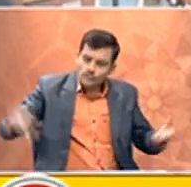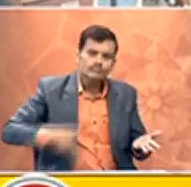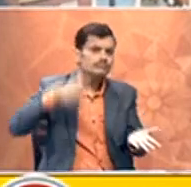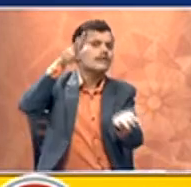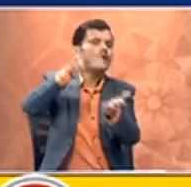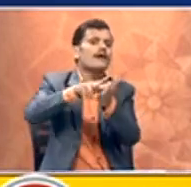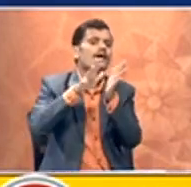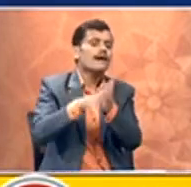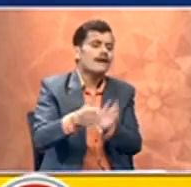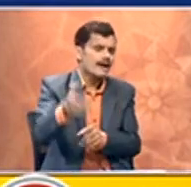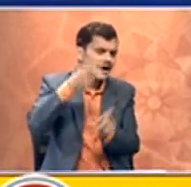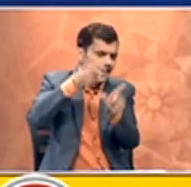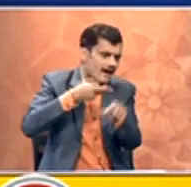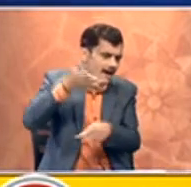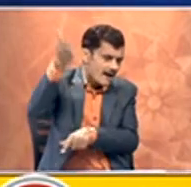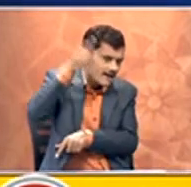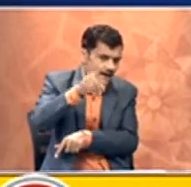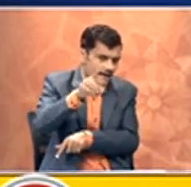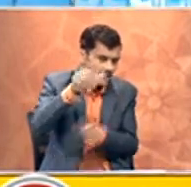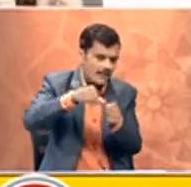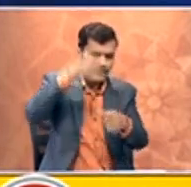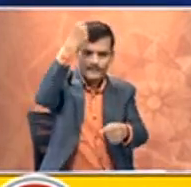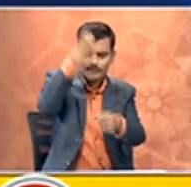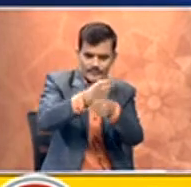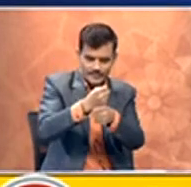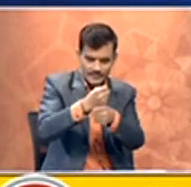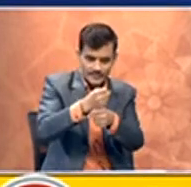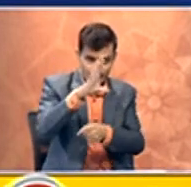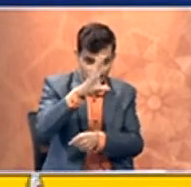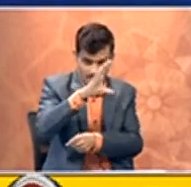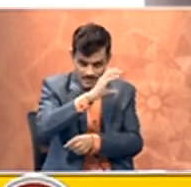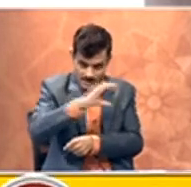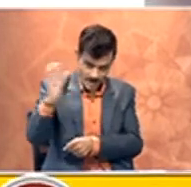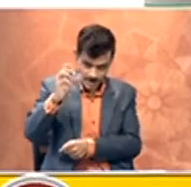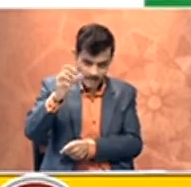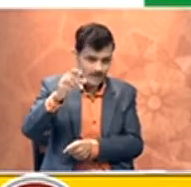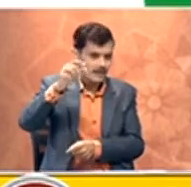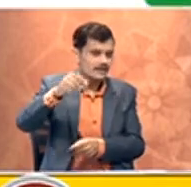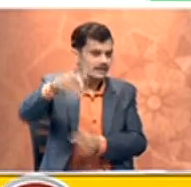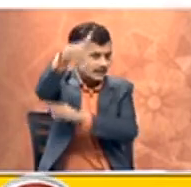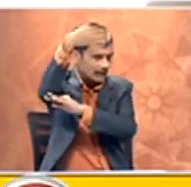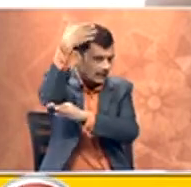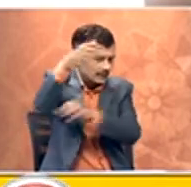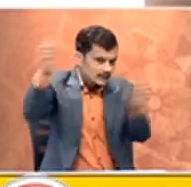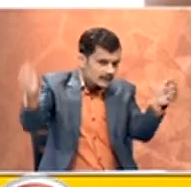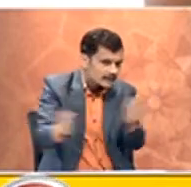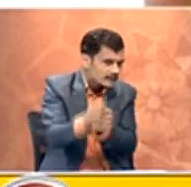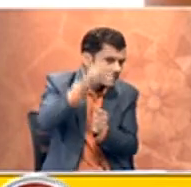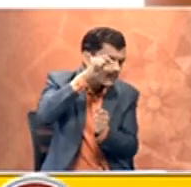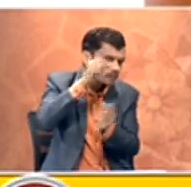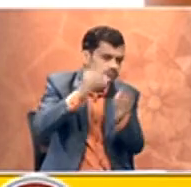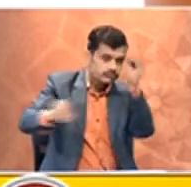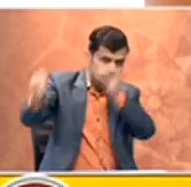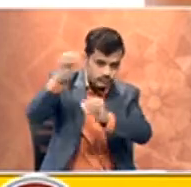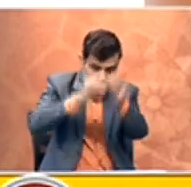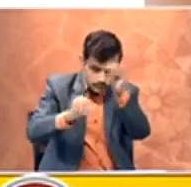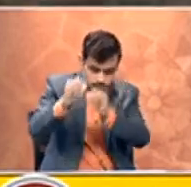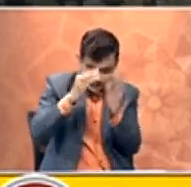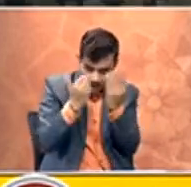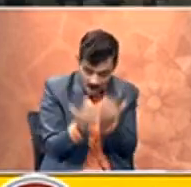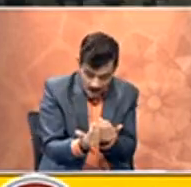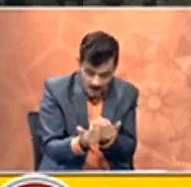साल 15 अगस्त तक करीब 5 करोड़ देशवासियों ने तिरंगे के साथ सेल्फी पोस्ट की थी। इस